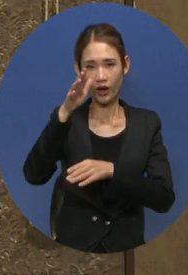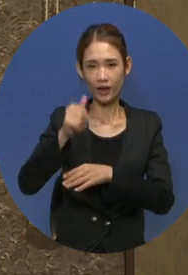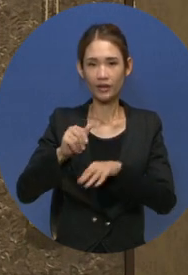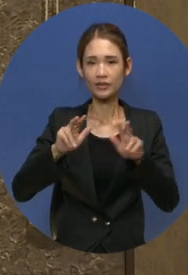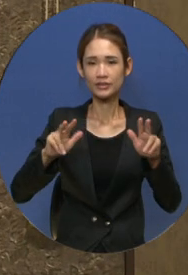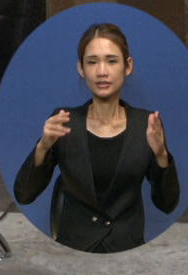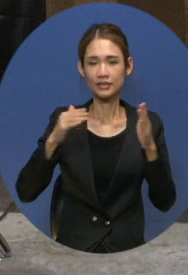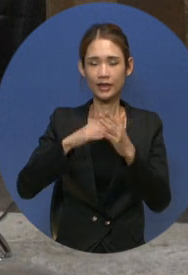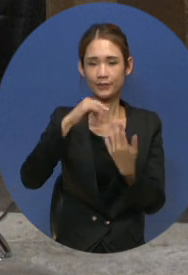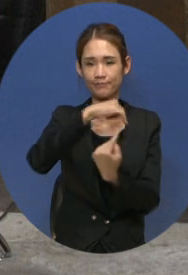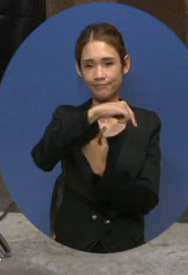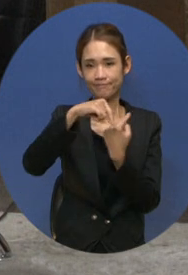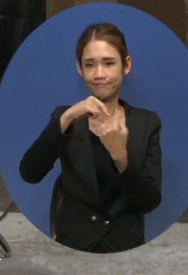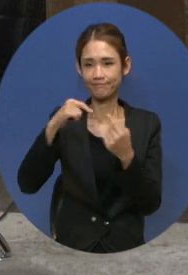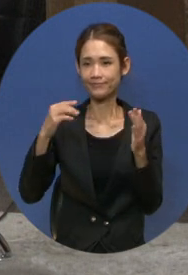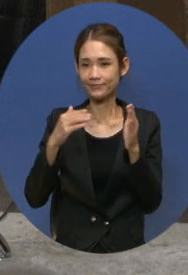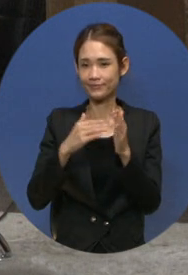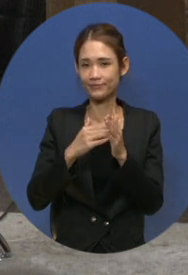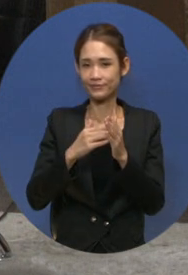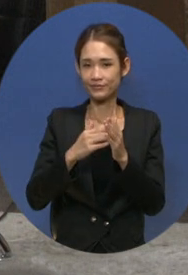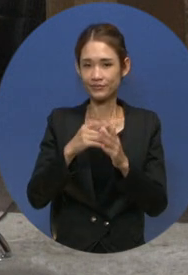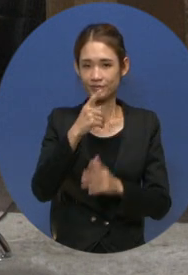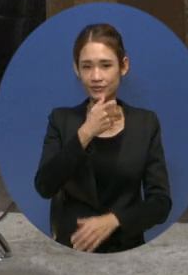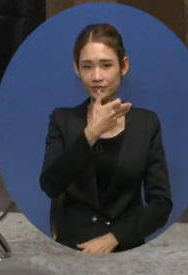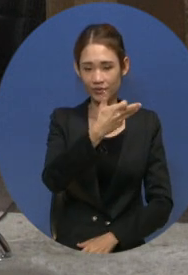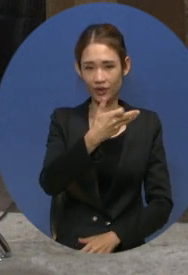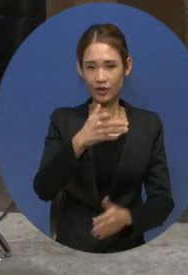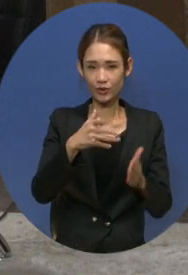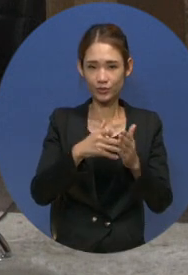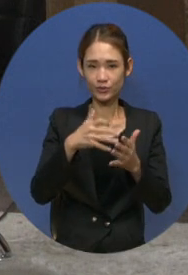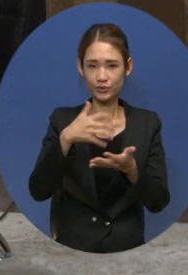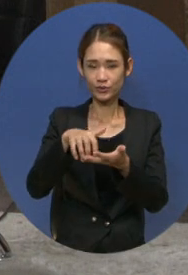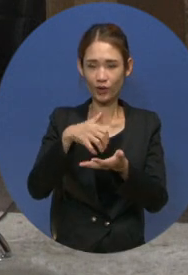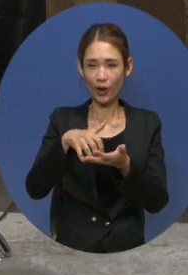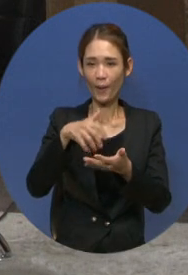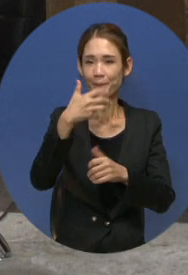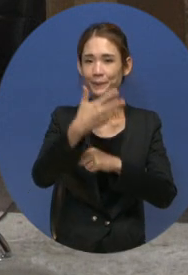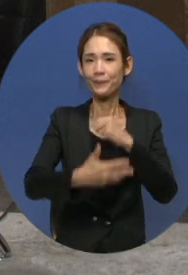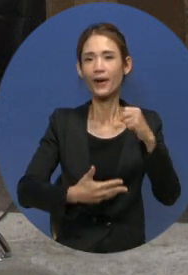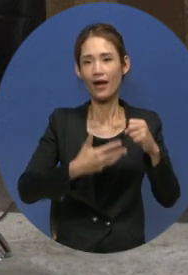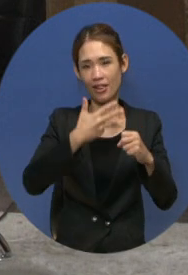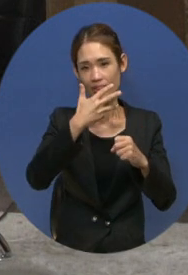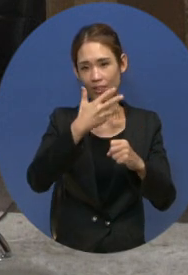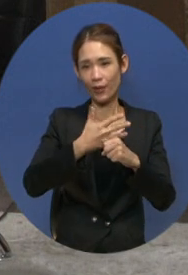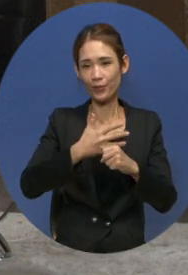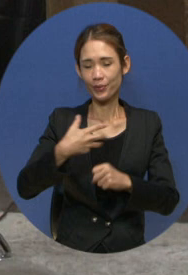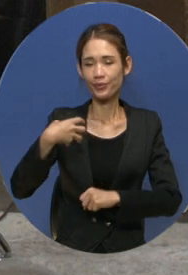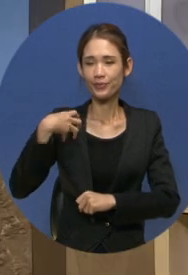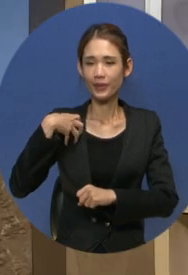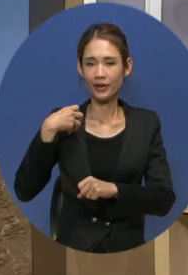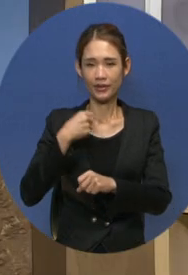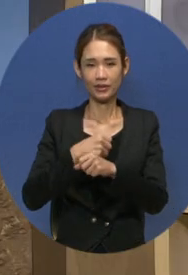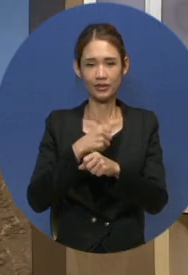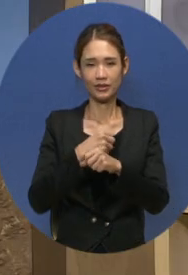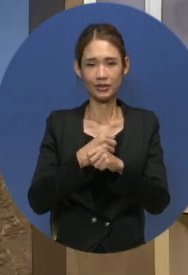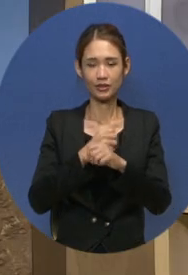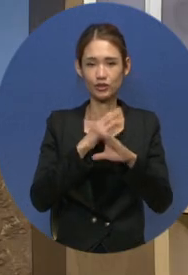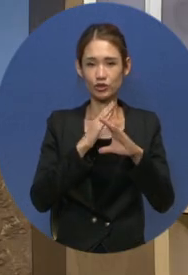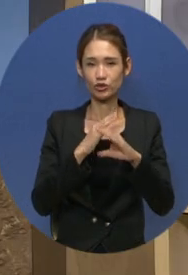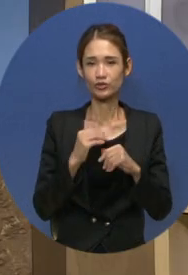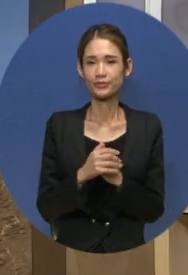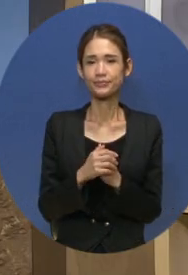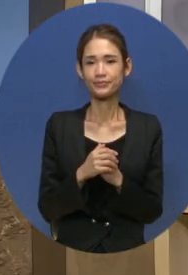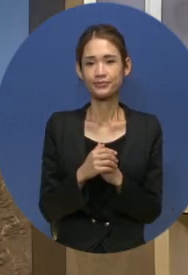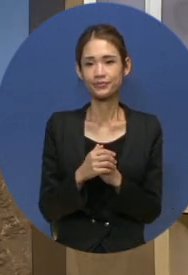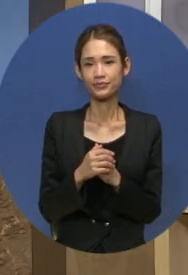운영하고 있습니다. 그럼 13년부터 20년까지 이제 8년째 이 관장 자리를 지켜오고